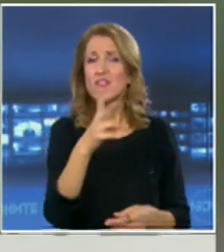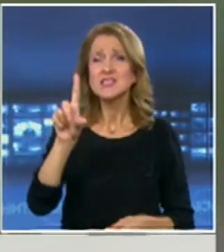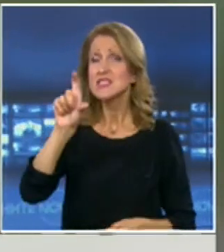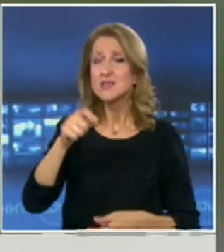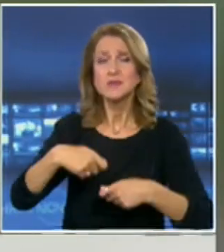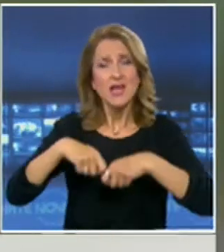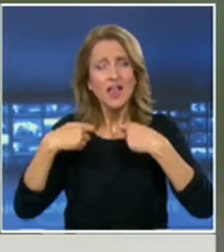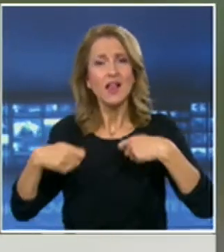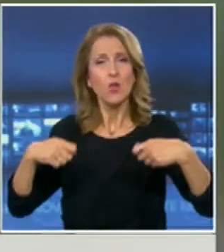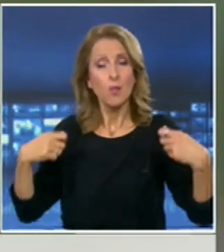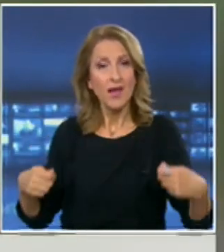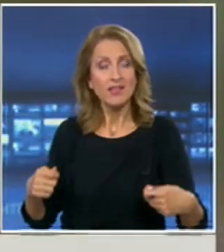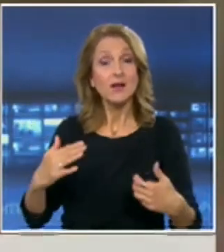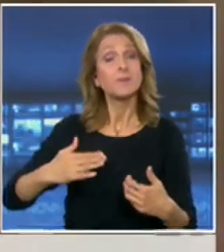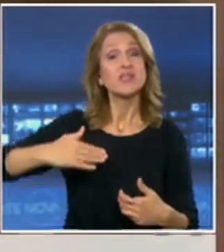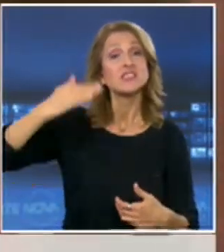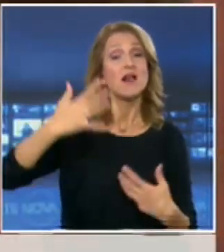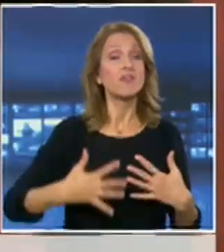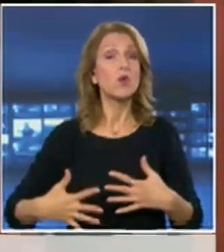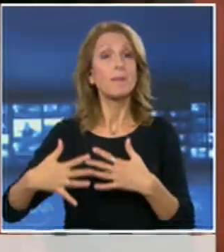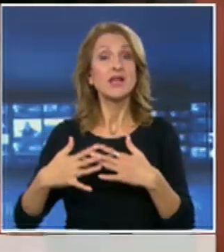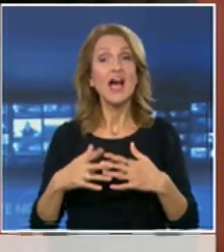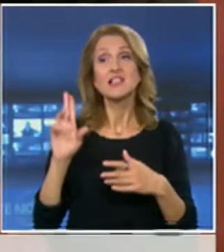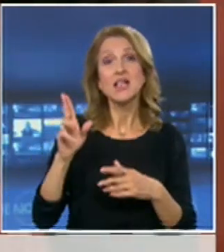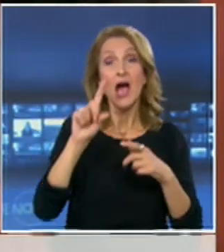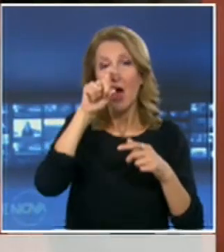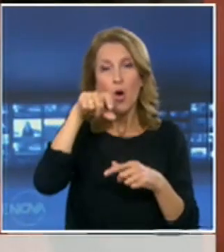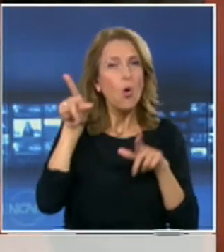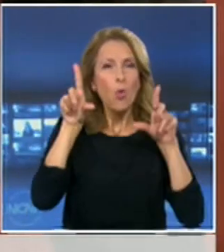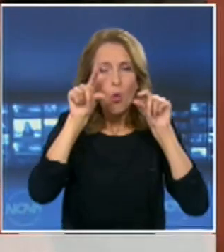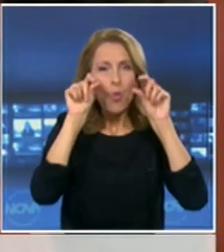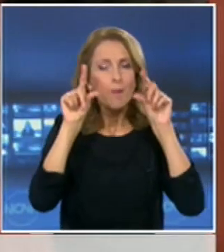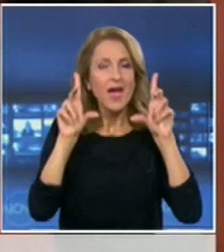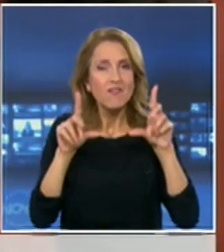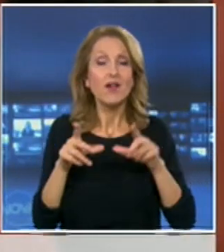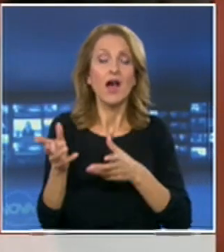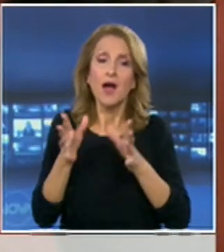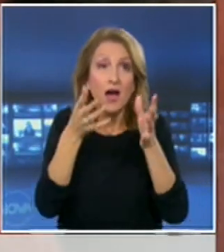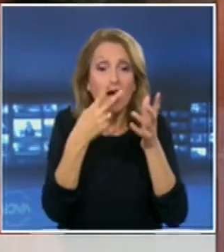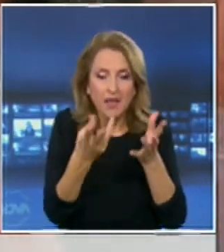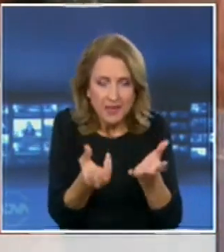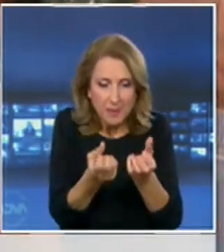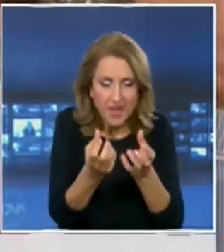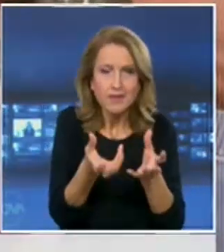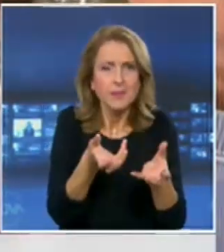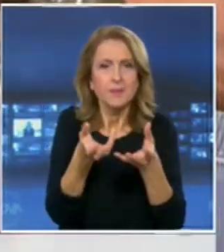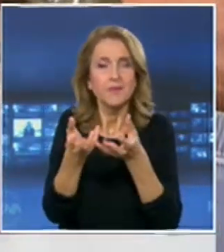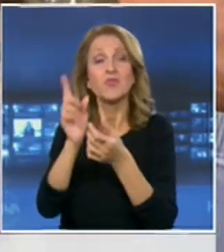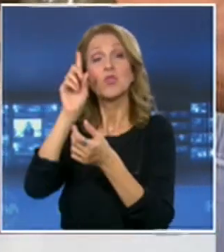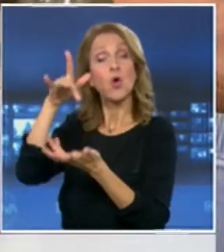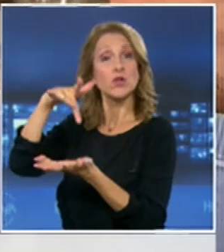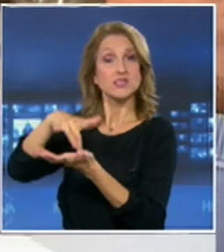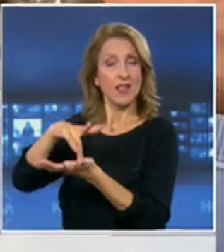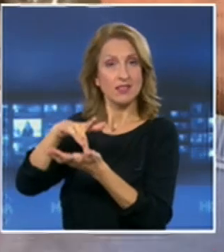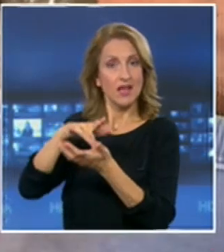км. Северноамериканската кокомявка е намерена и пренесена в ветеринарен център, където е получила нужните грижи, за